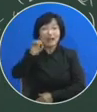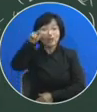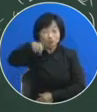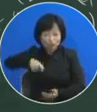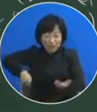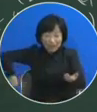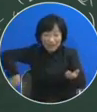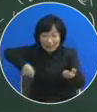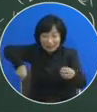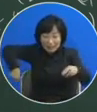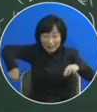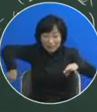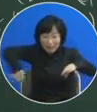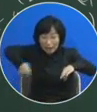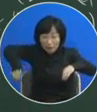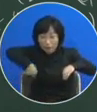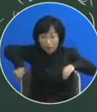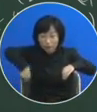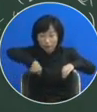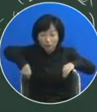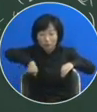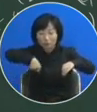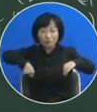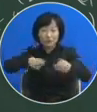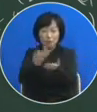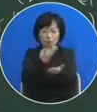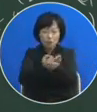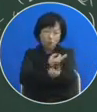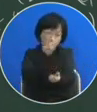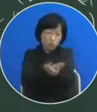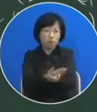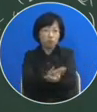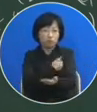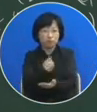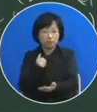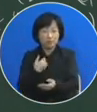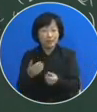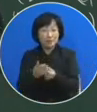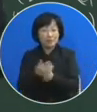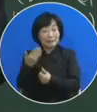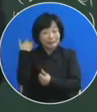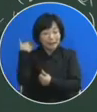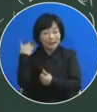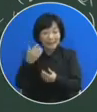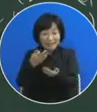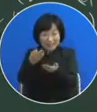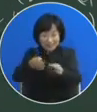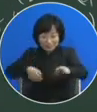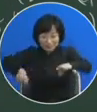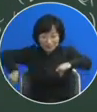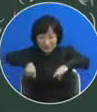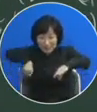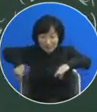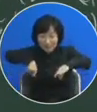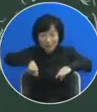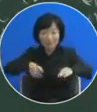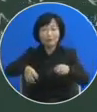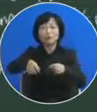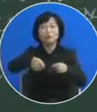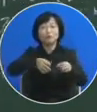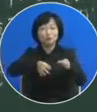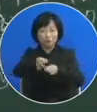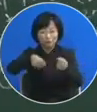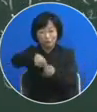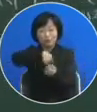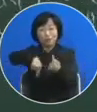이분이 당구장을 하는 거예요. It's not like that these days. But back then, the pool halls were very popular. 근데 이 근사님이 당구장을 하니까 이제 수입이